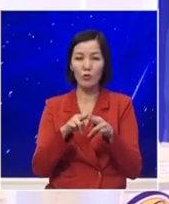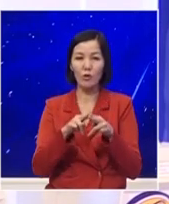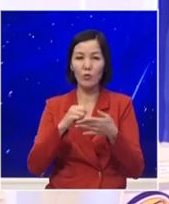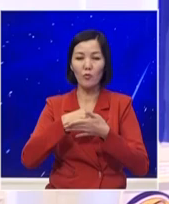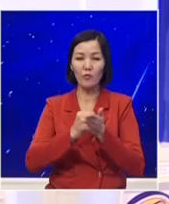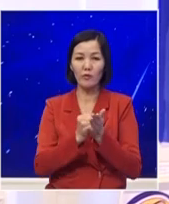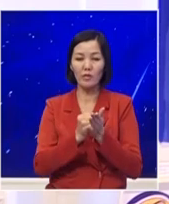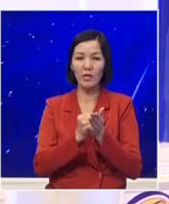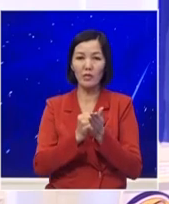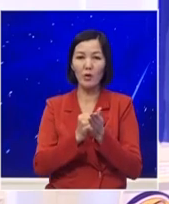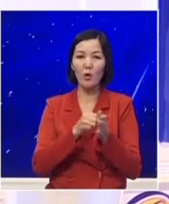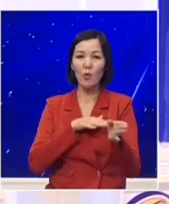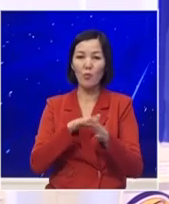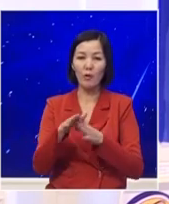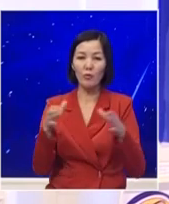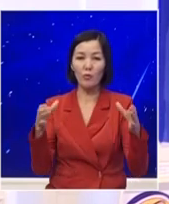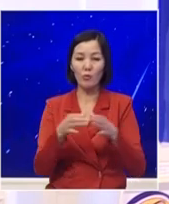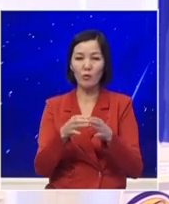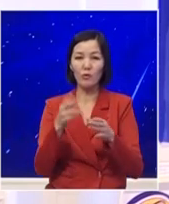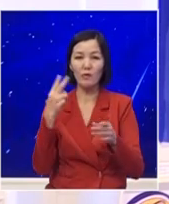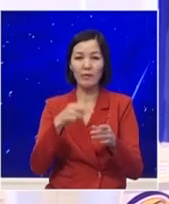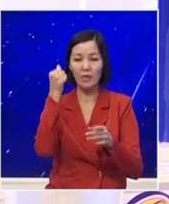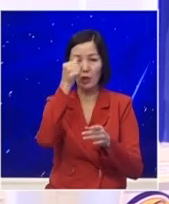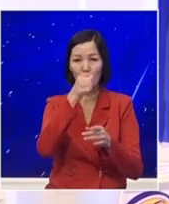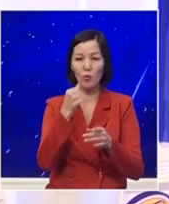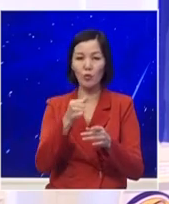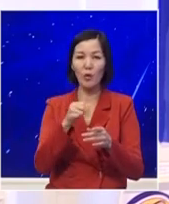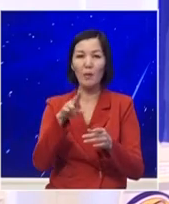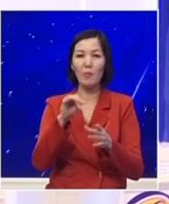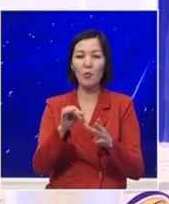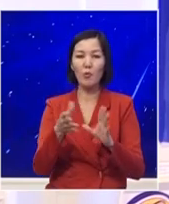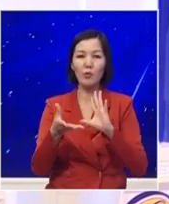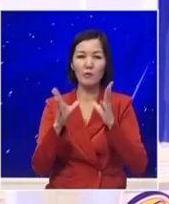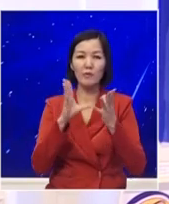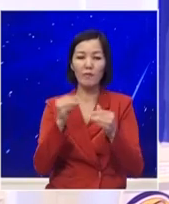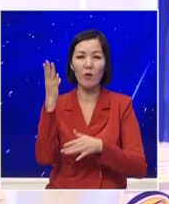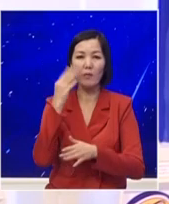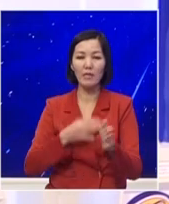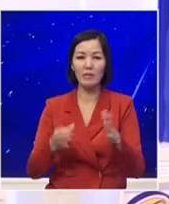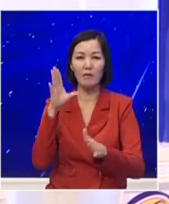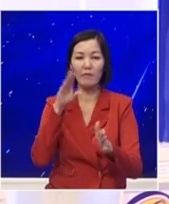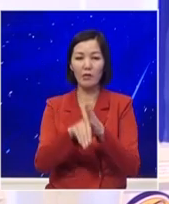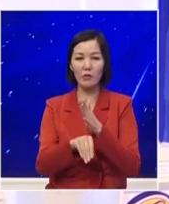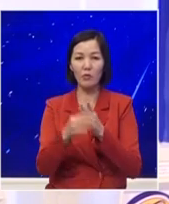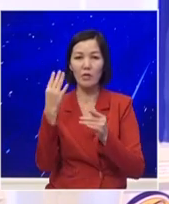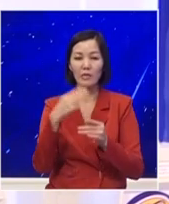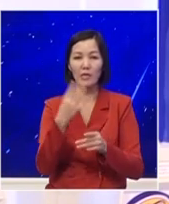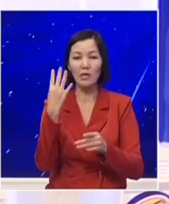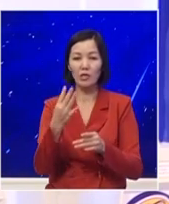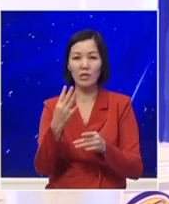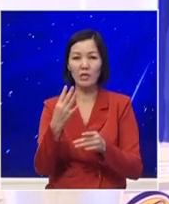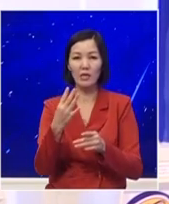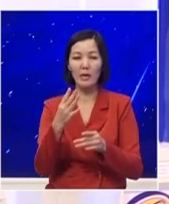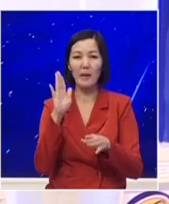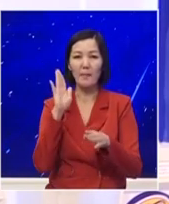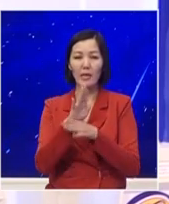орган. Так, за 2020 год по субъектам Алматинской области было выделено около 44